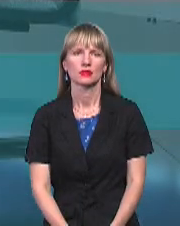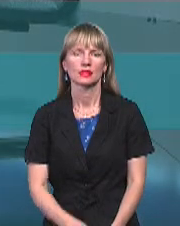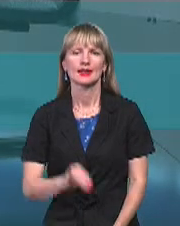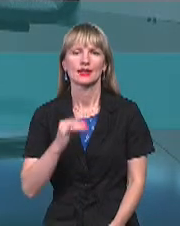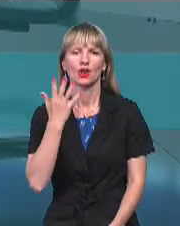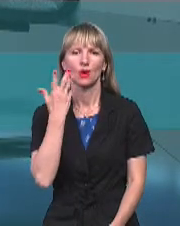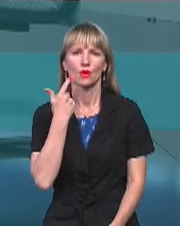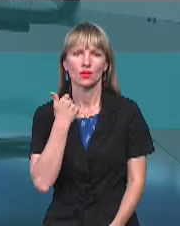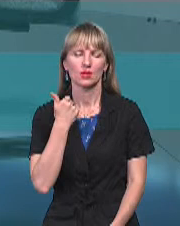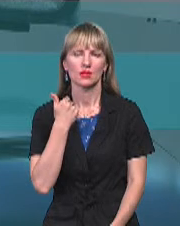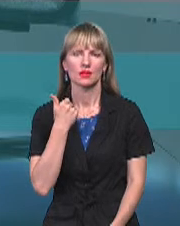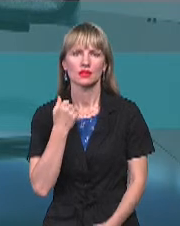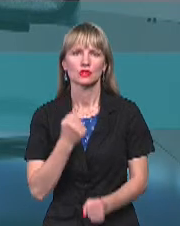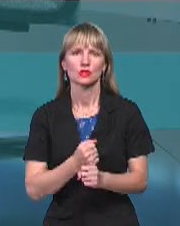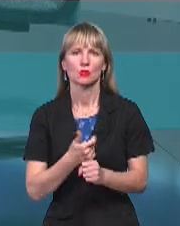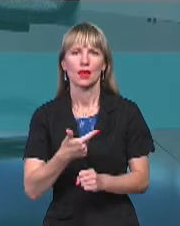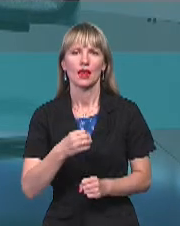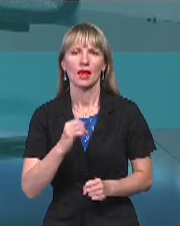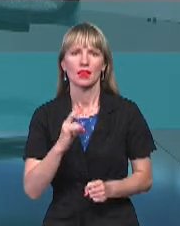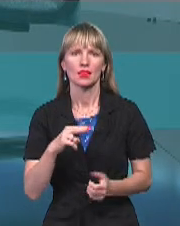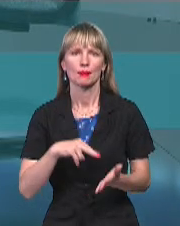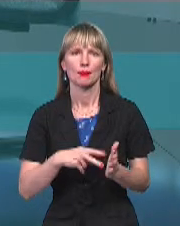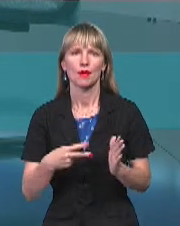І коли зробили генплан,